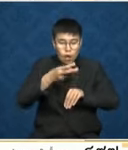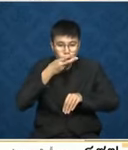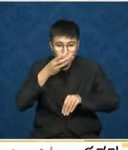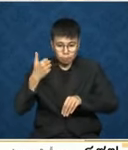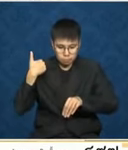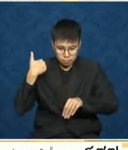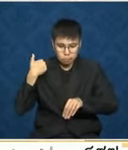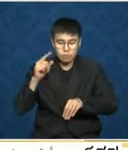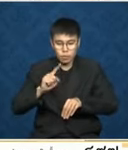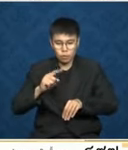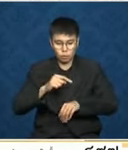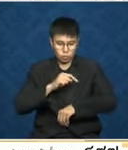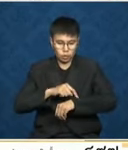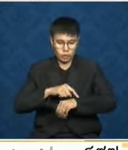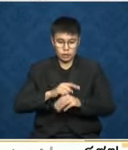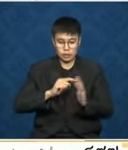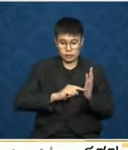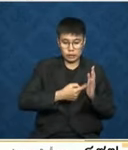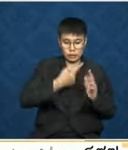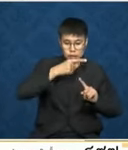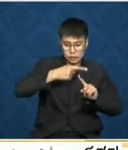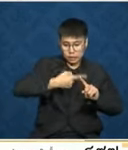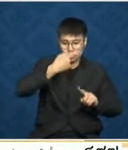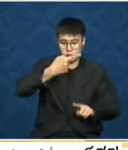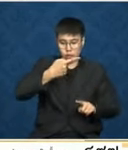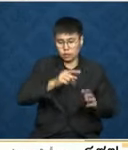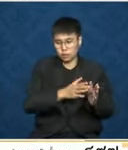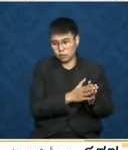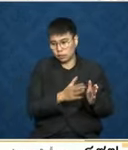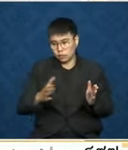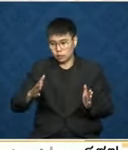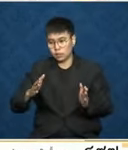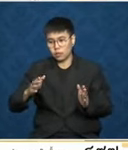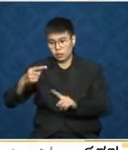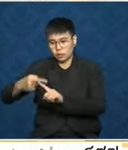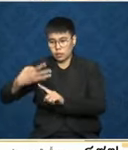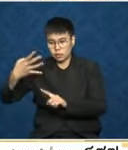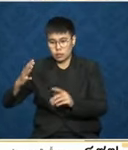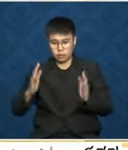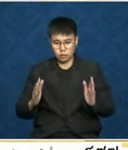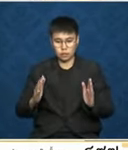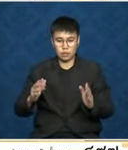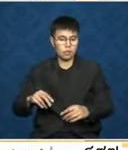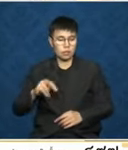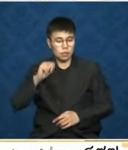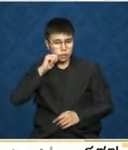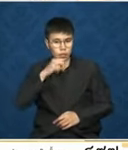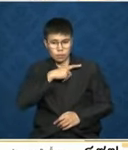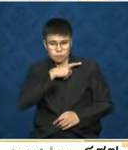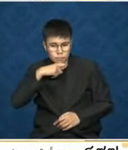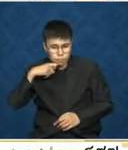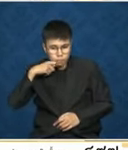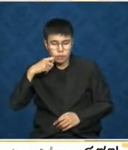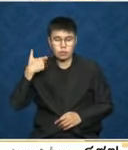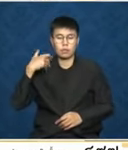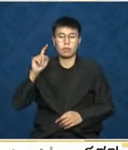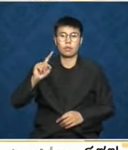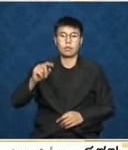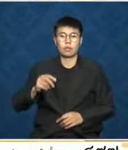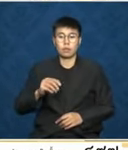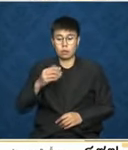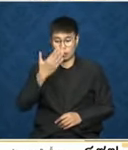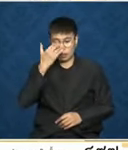เวลาต้นปีจนถึงเดือนเมษายนจะมีปัญหาเรื่องการขาดแคลนน้ำระหว่างการที่เข้าวกำลัง